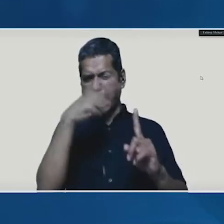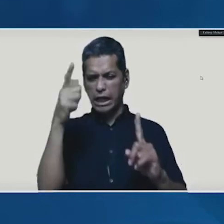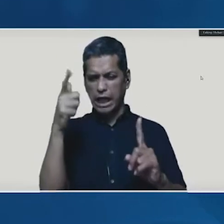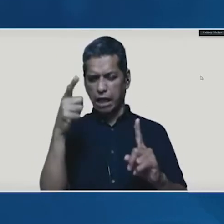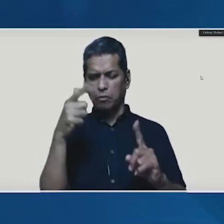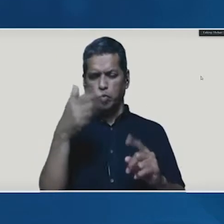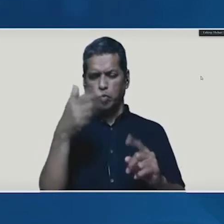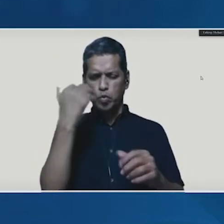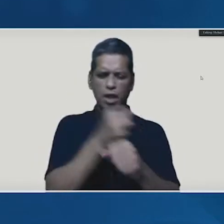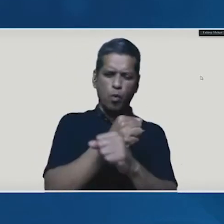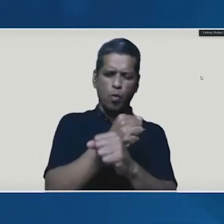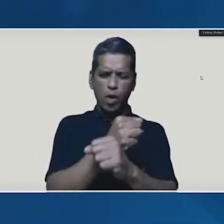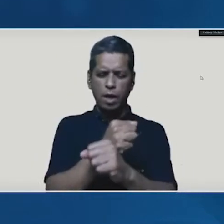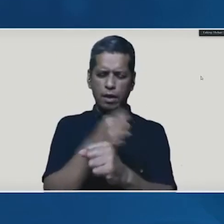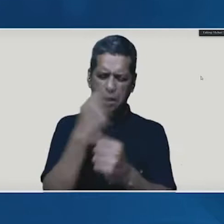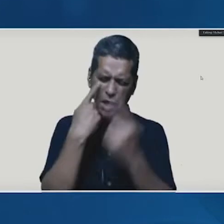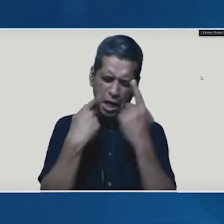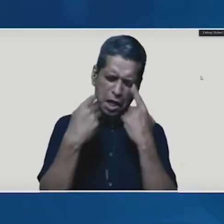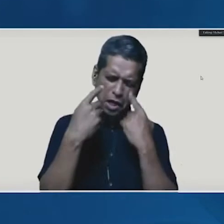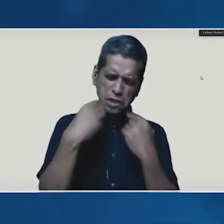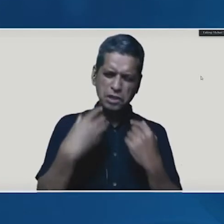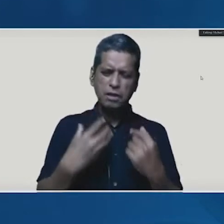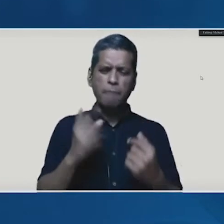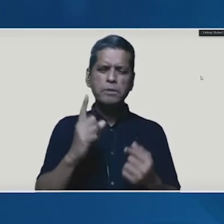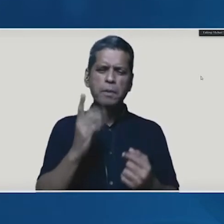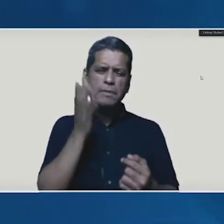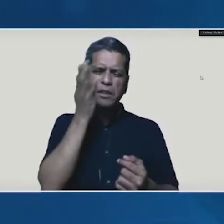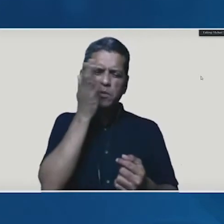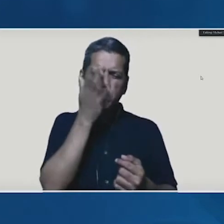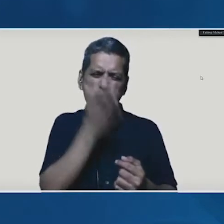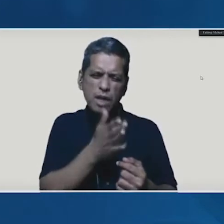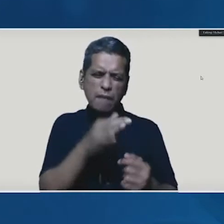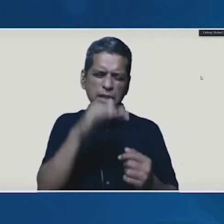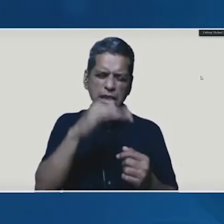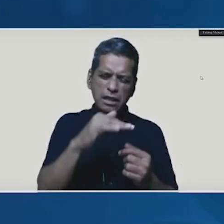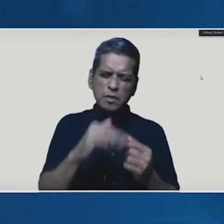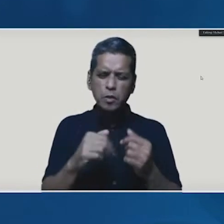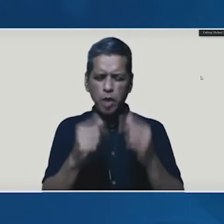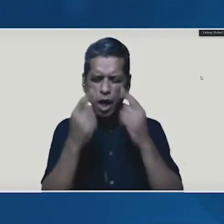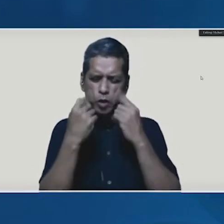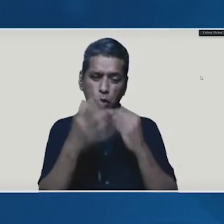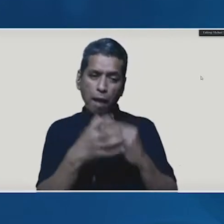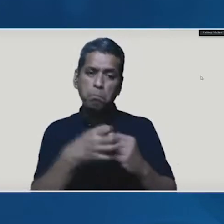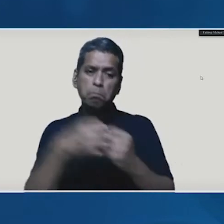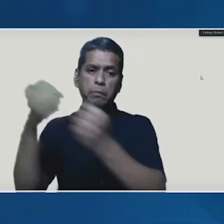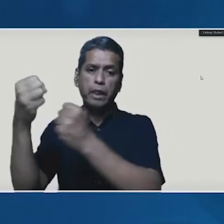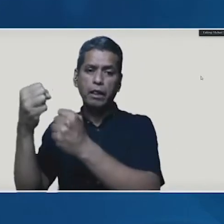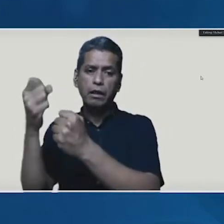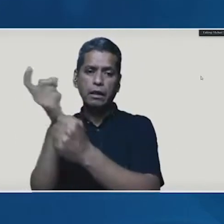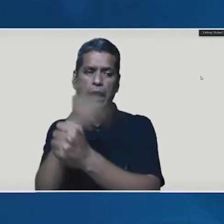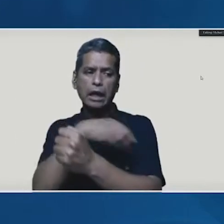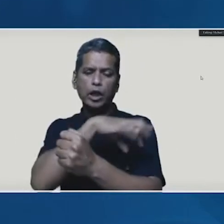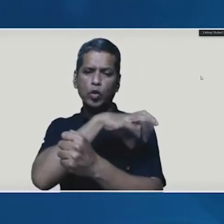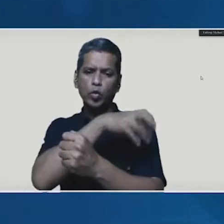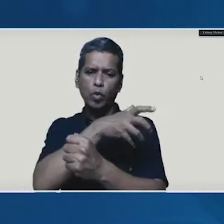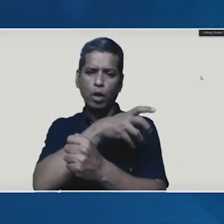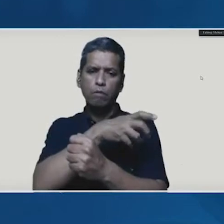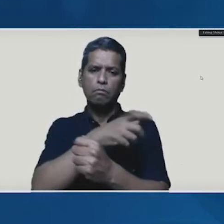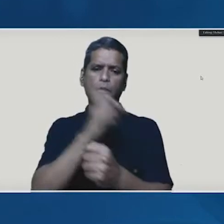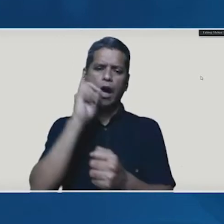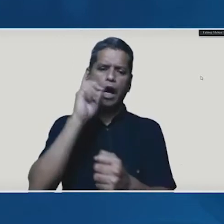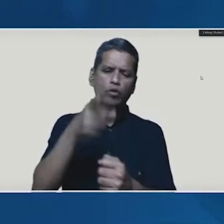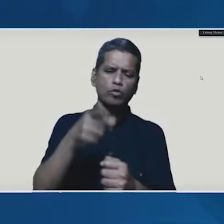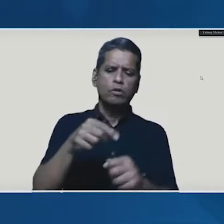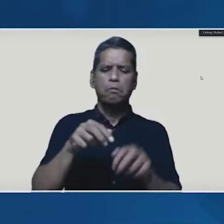jangan lepaskan Saya dari dari Mama saya bener ya diambil dengan kasar dan harus berjalan kaki